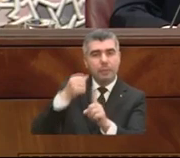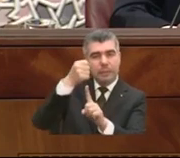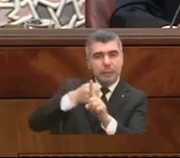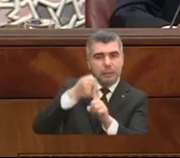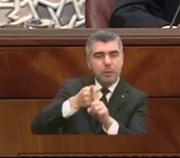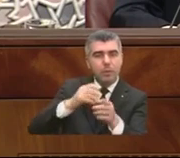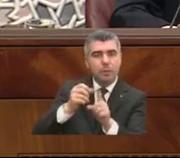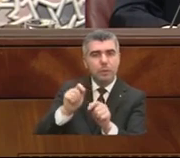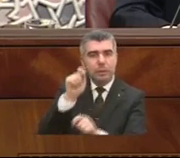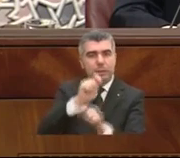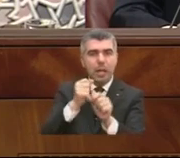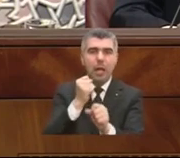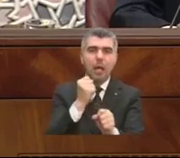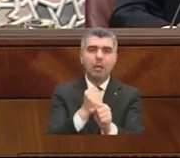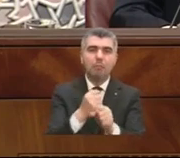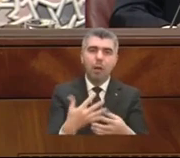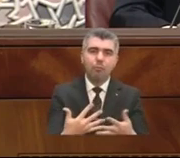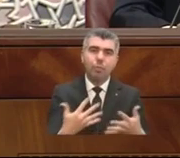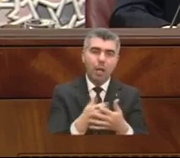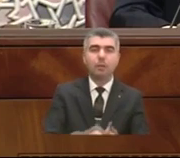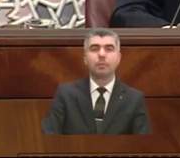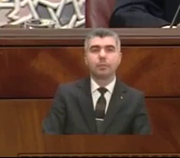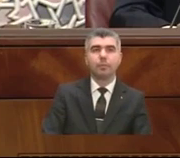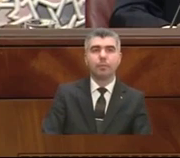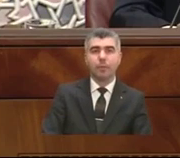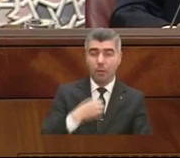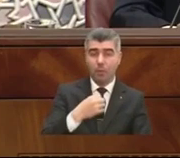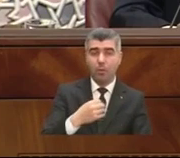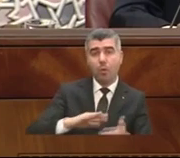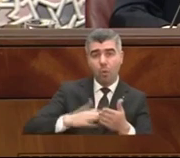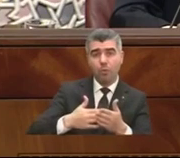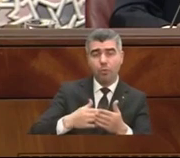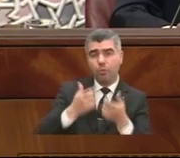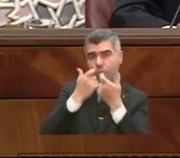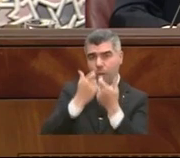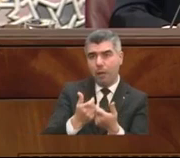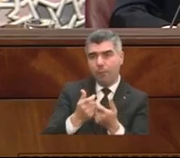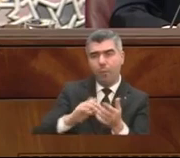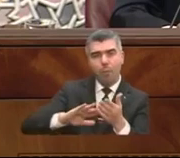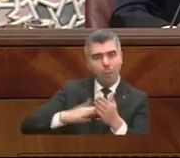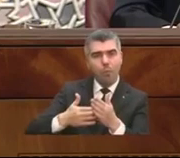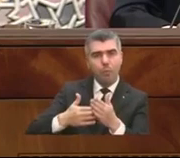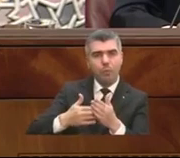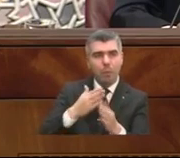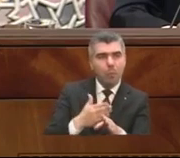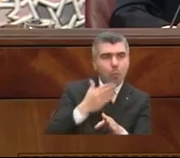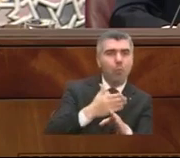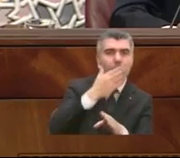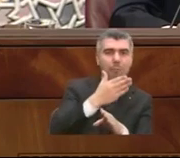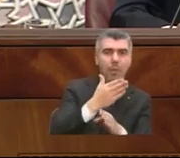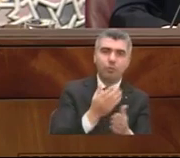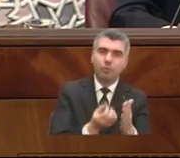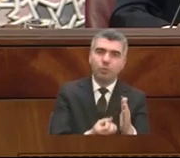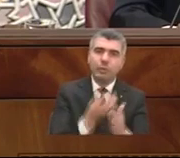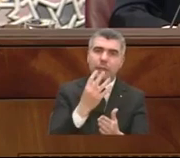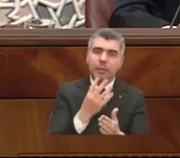من العمل المشترك في وقت كنا نستشرف فيه جميعا آفاق جديدة وواعدة